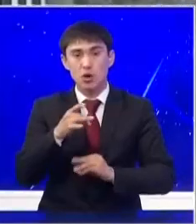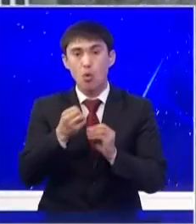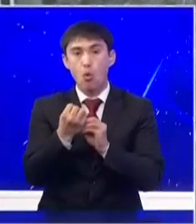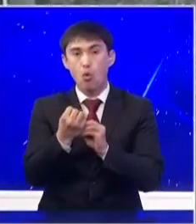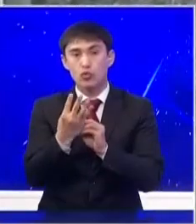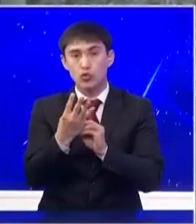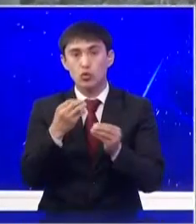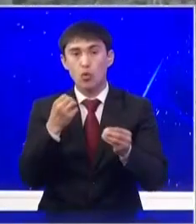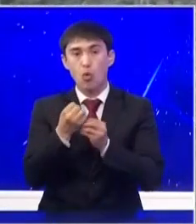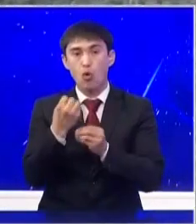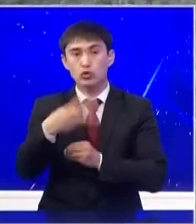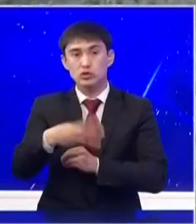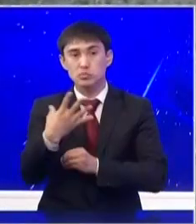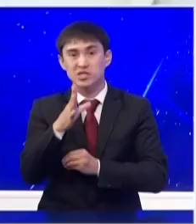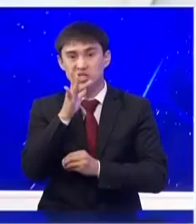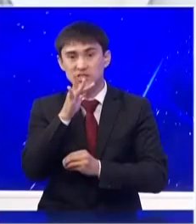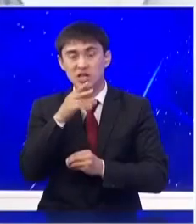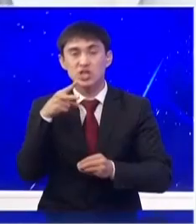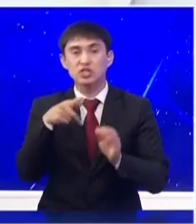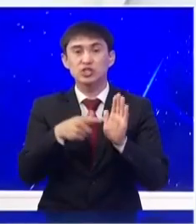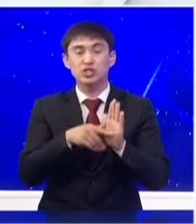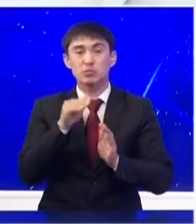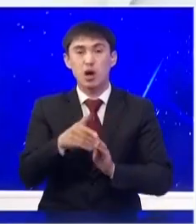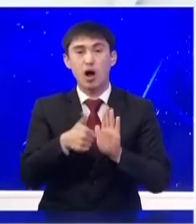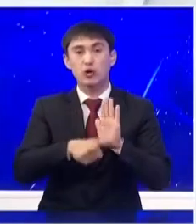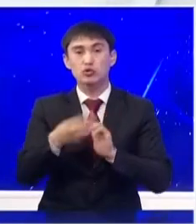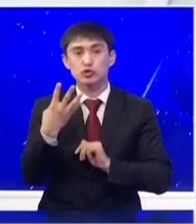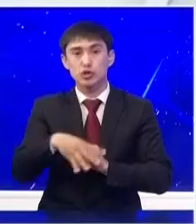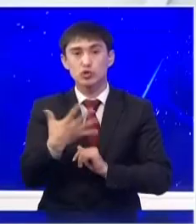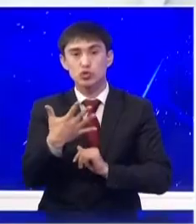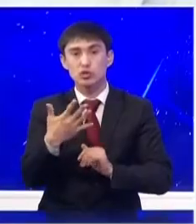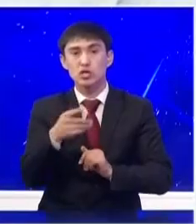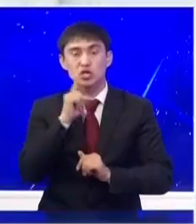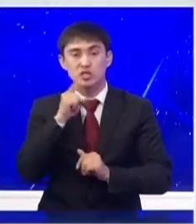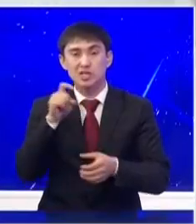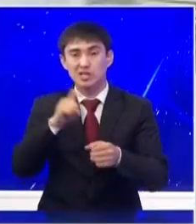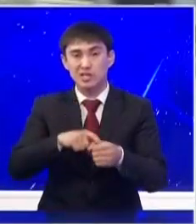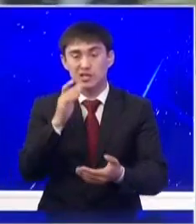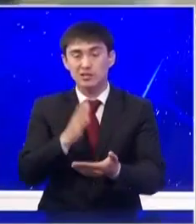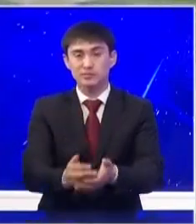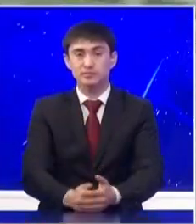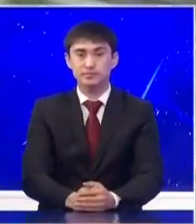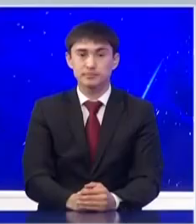пен 35 жас аралығындағы 7654 жас тіркелген. Амина